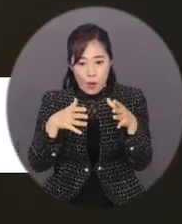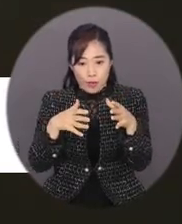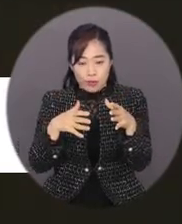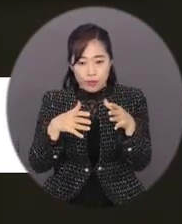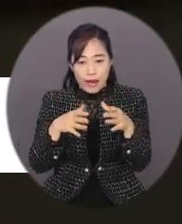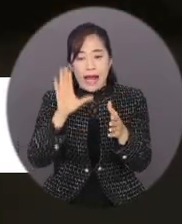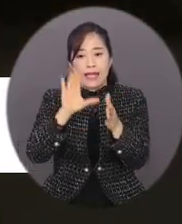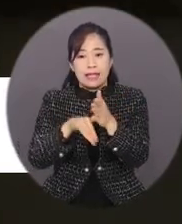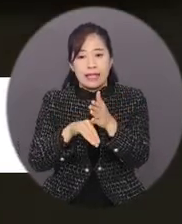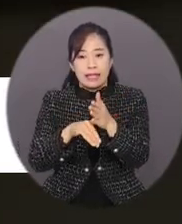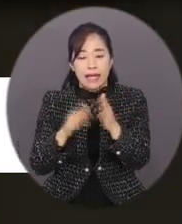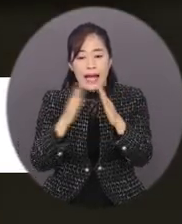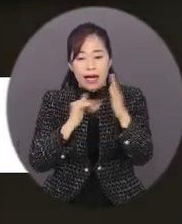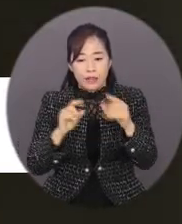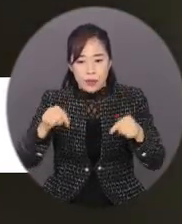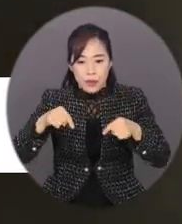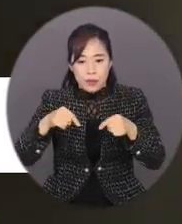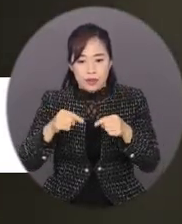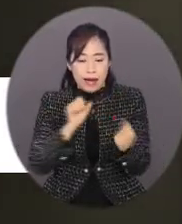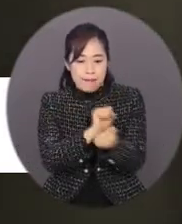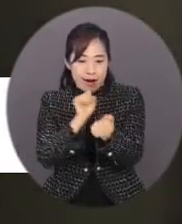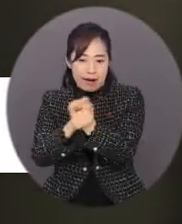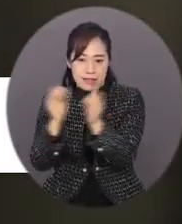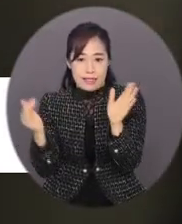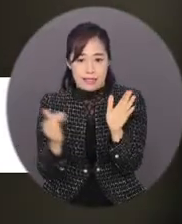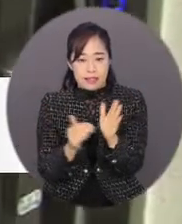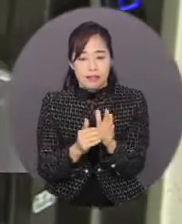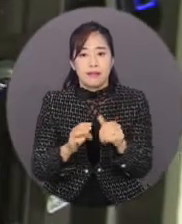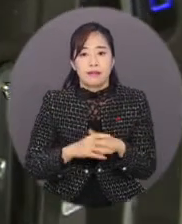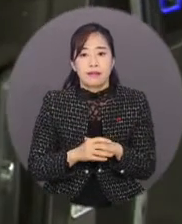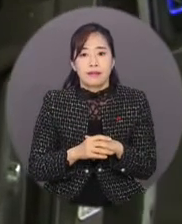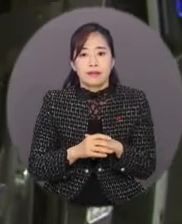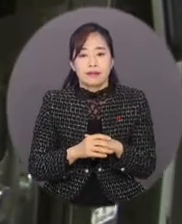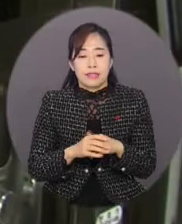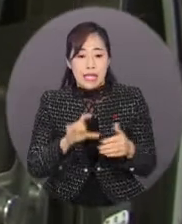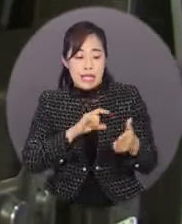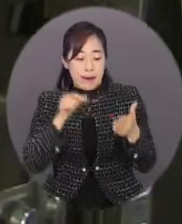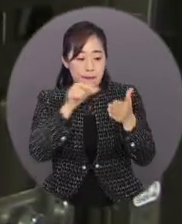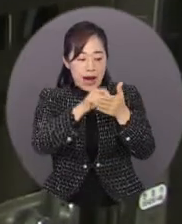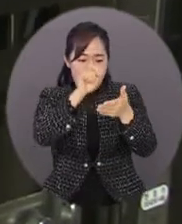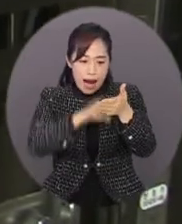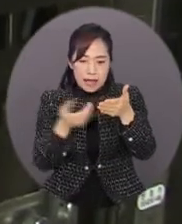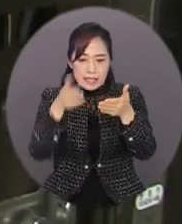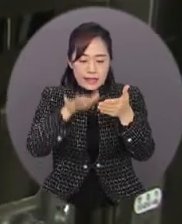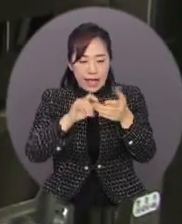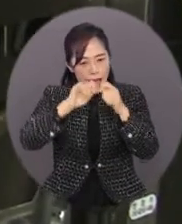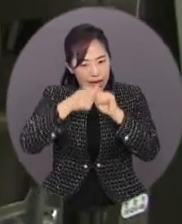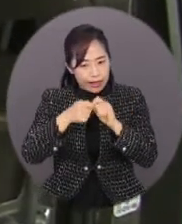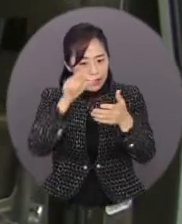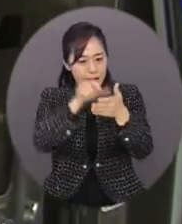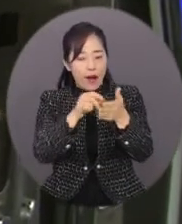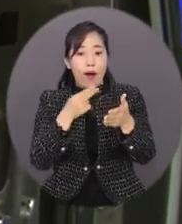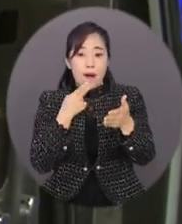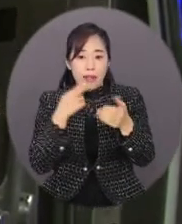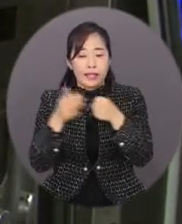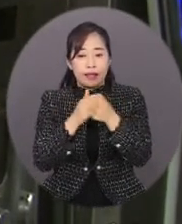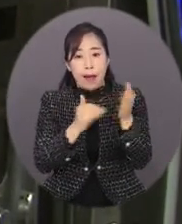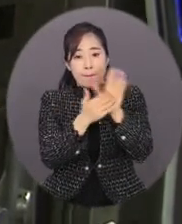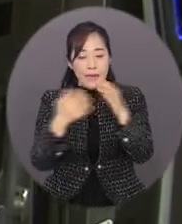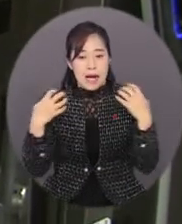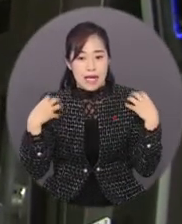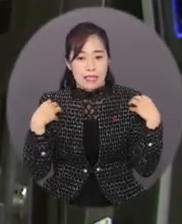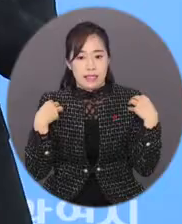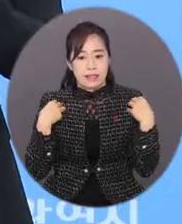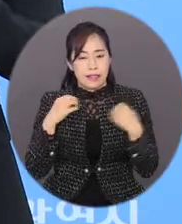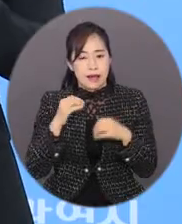또다시 감염됐습니다. 방명록이 있었지만 참석자 명단이 꼼꼼하게 기록되어 있지 않아 방역당국이 애를